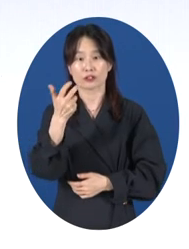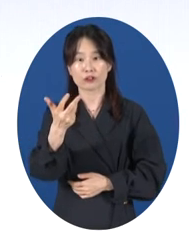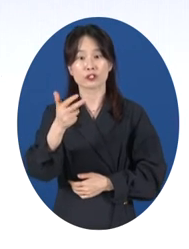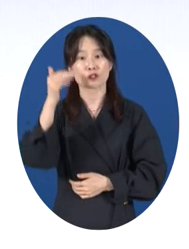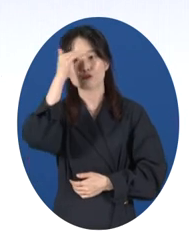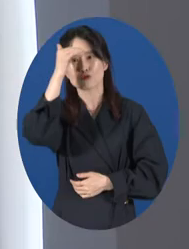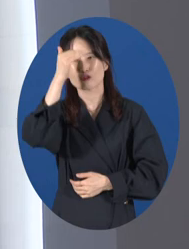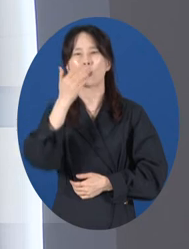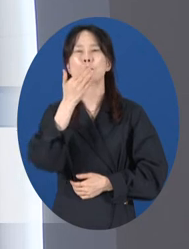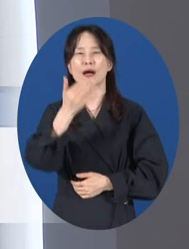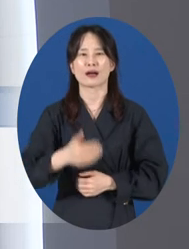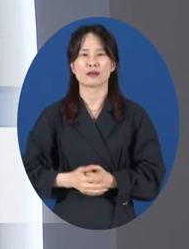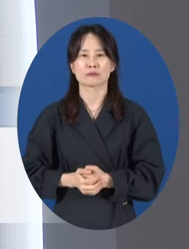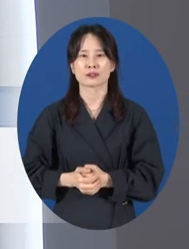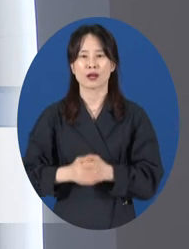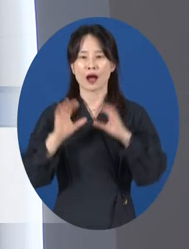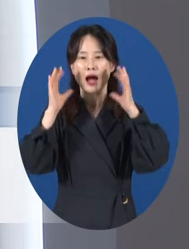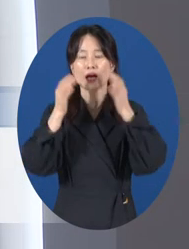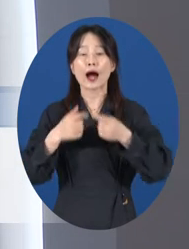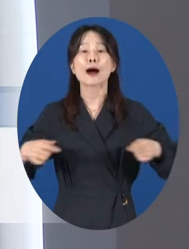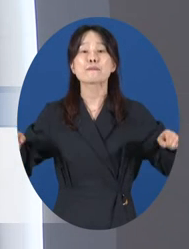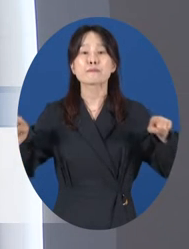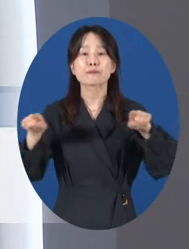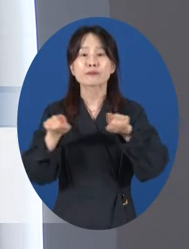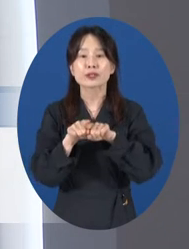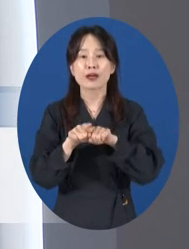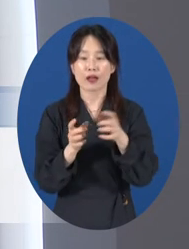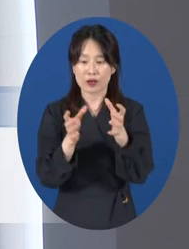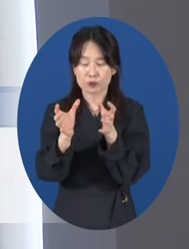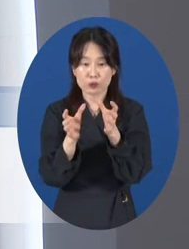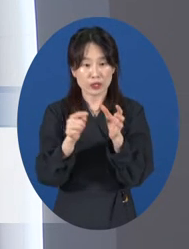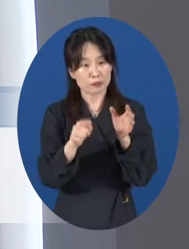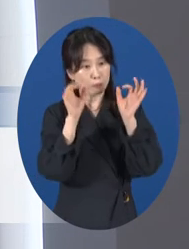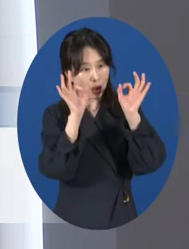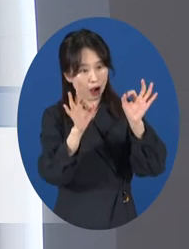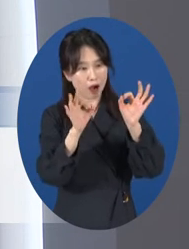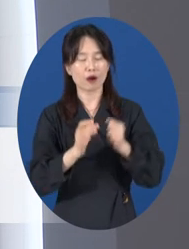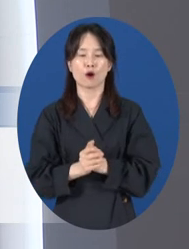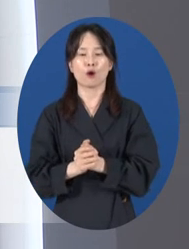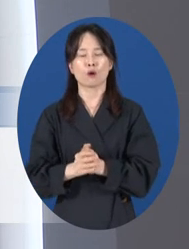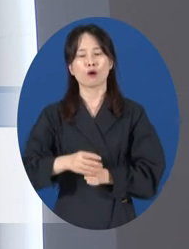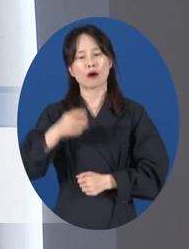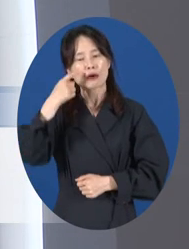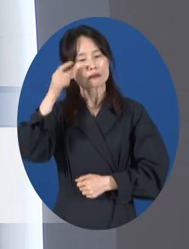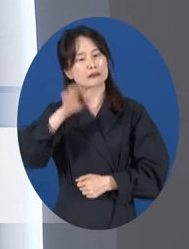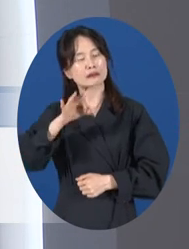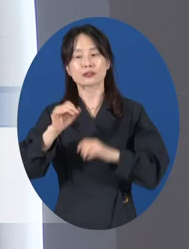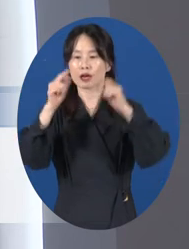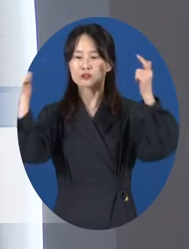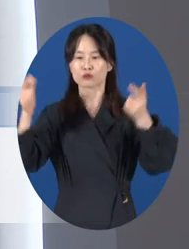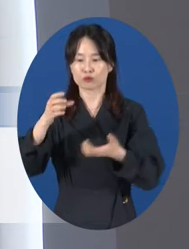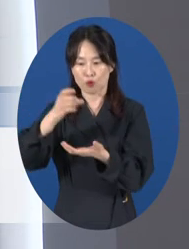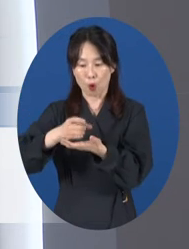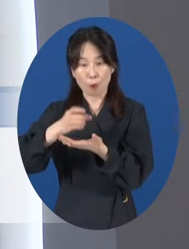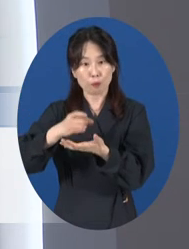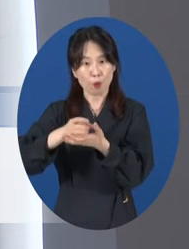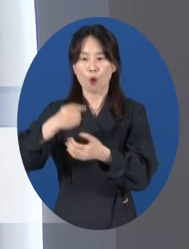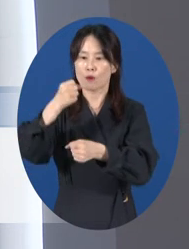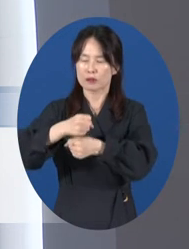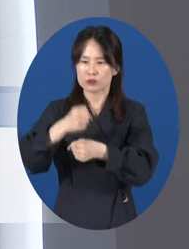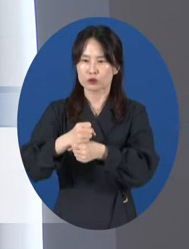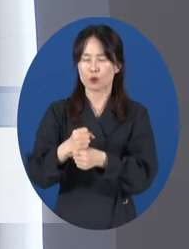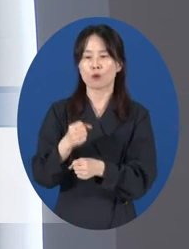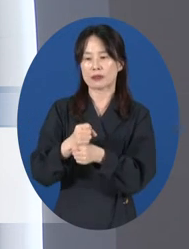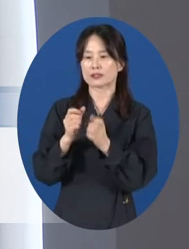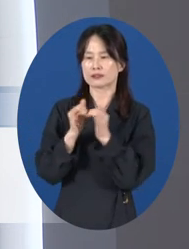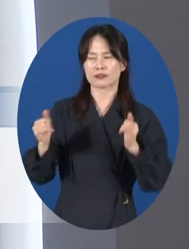있습니다. 아이들과 같이 우리 도자기 하나라도 어떤 꽃병 하나 아니면 컵 하나라도 어떤 이야기가 담겨